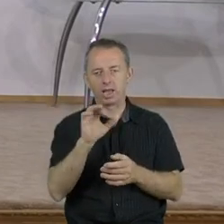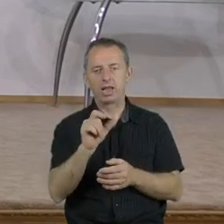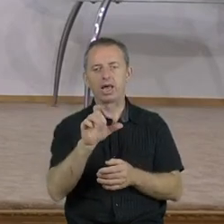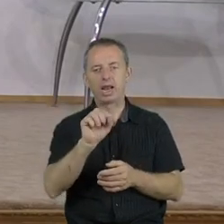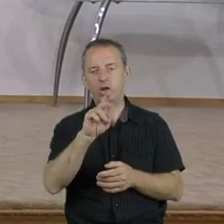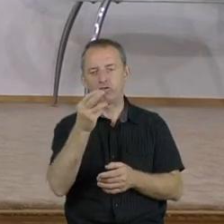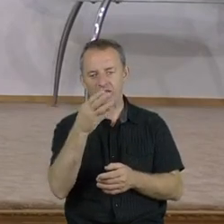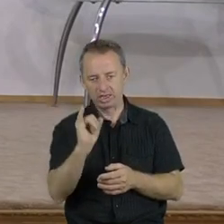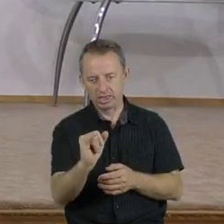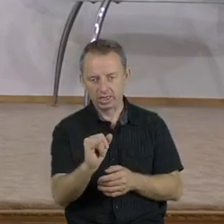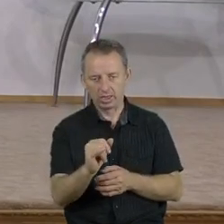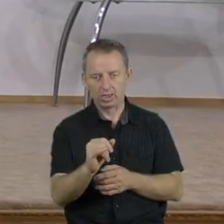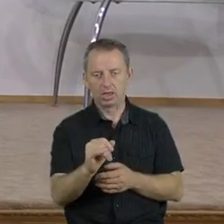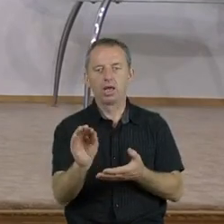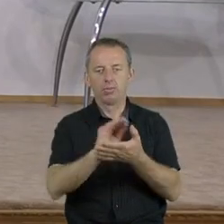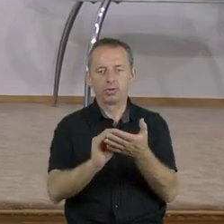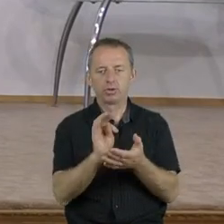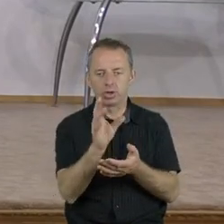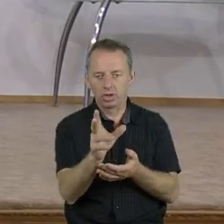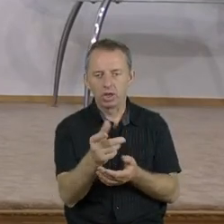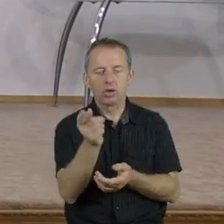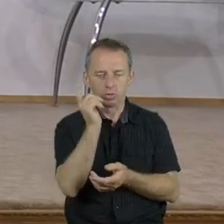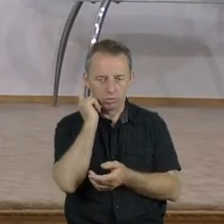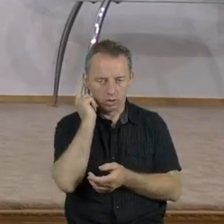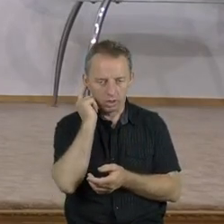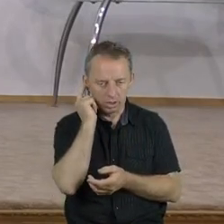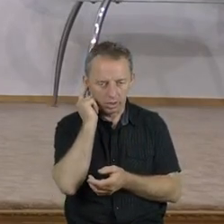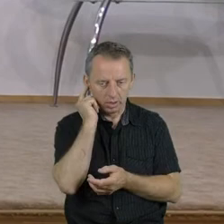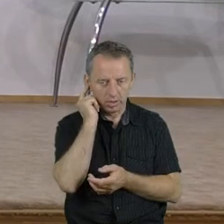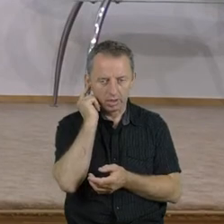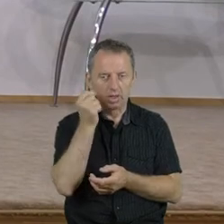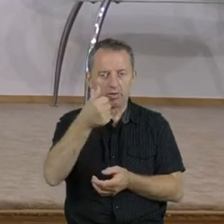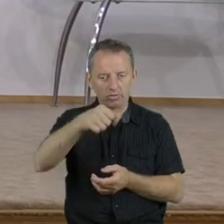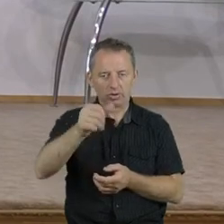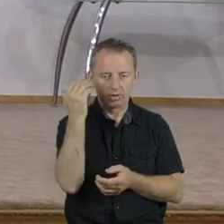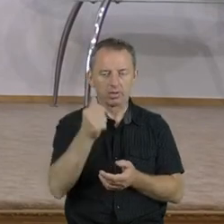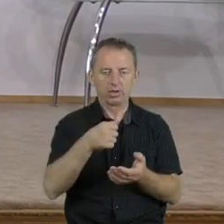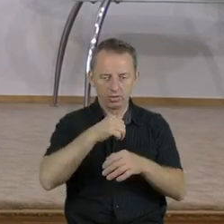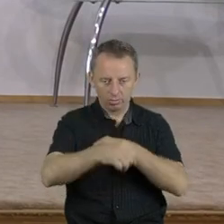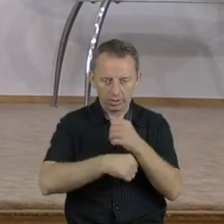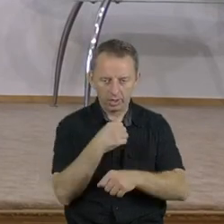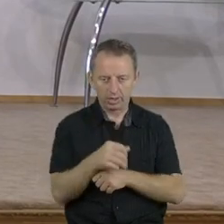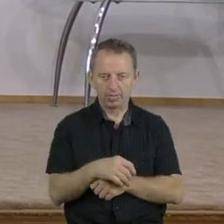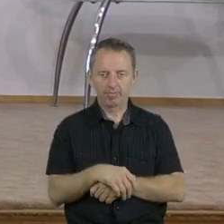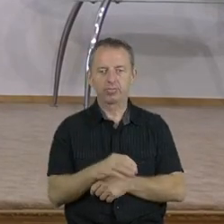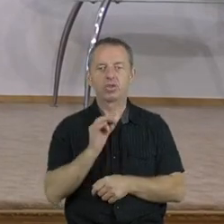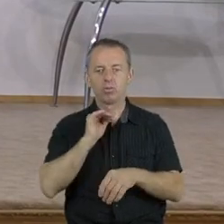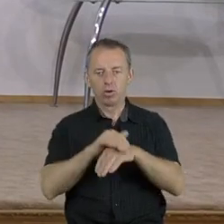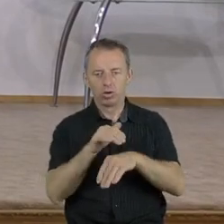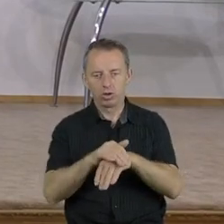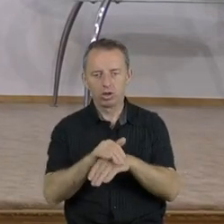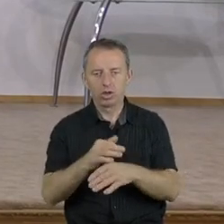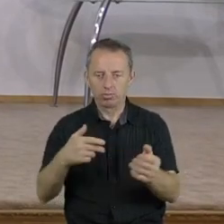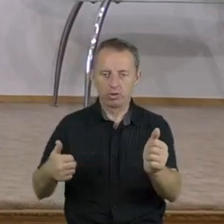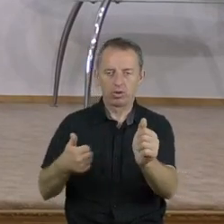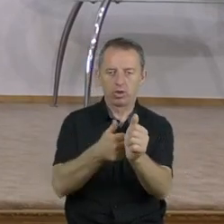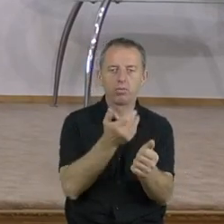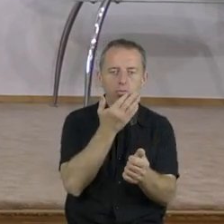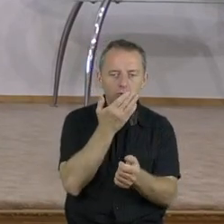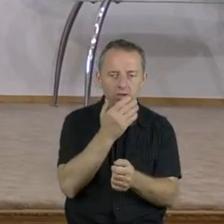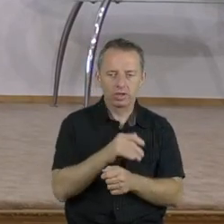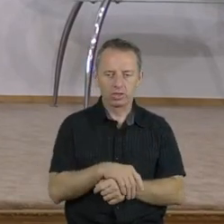Raznowiecki i pisze tak: słuchaj, przychodzę w tygodniu do pracy i mój kolega do mnie podchodzi i